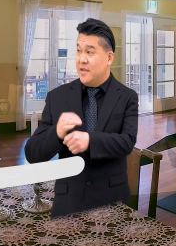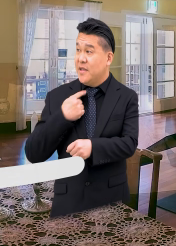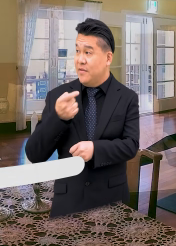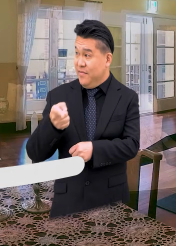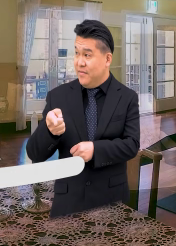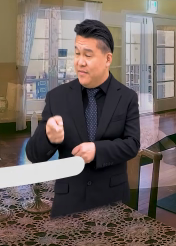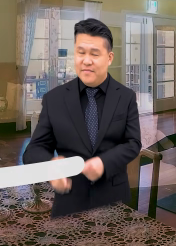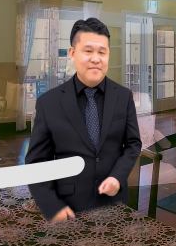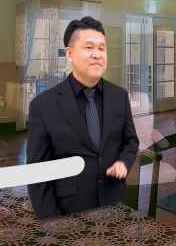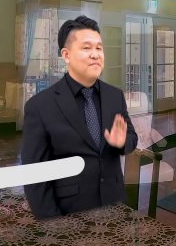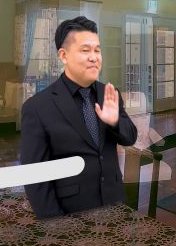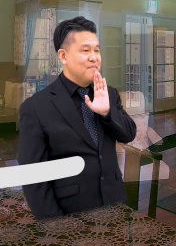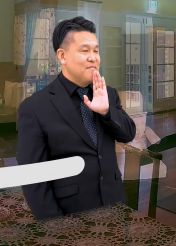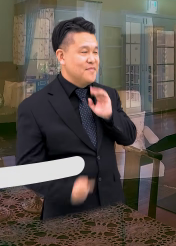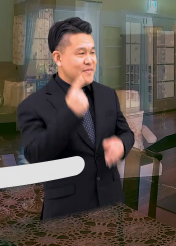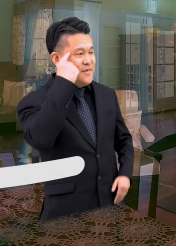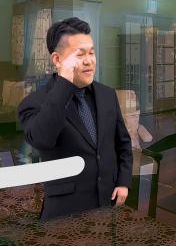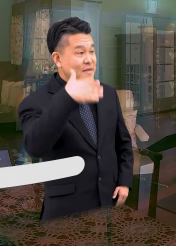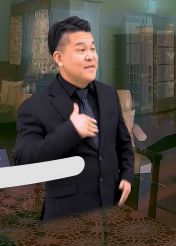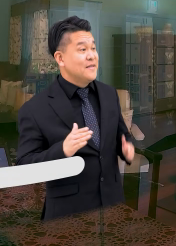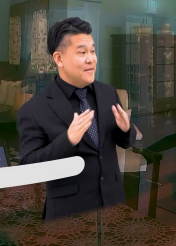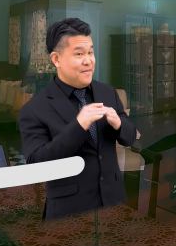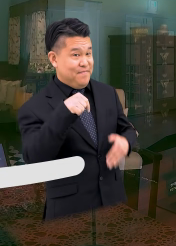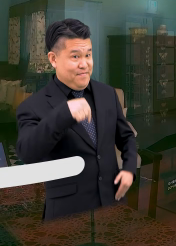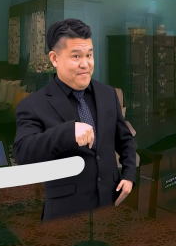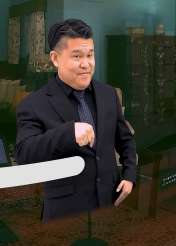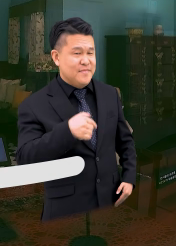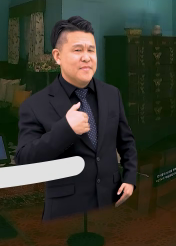당신이 사랑했던 그리운 나의 집에서